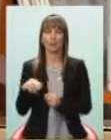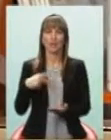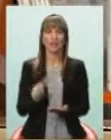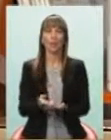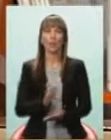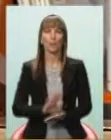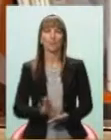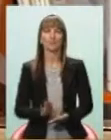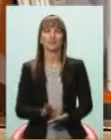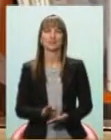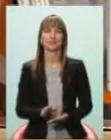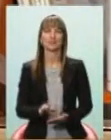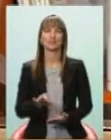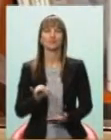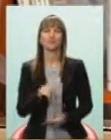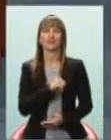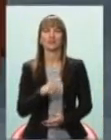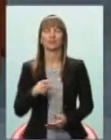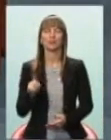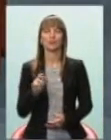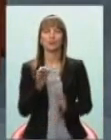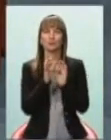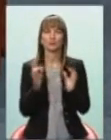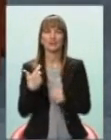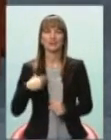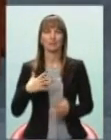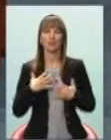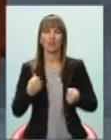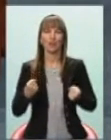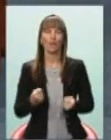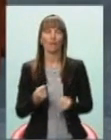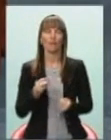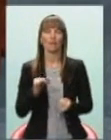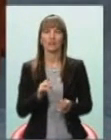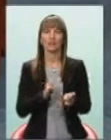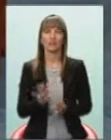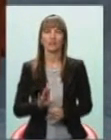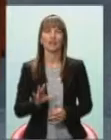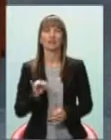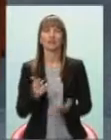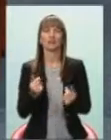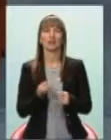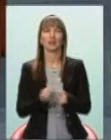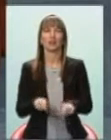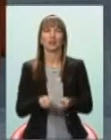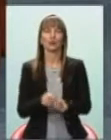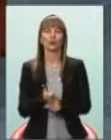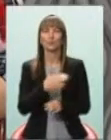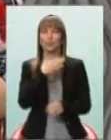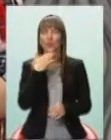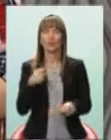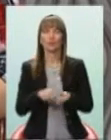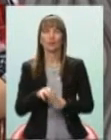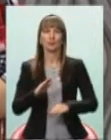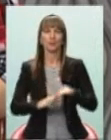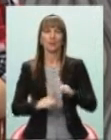і пінгвін на тебе, щоб вберегти себе здоровими та непошкодженими. Взагалі це також дуже багато таких професій,